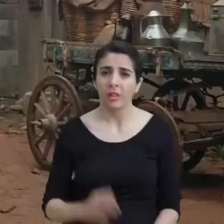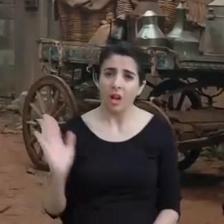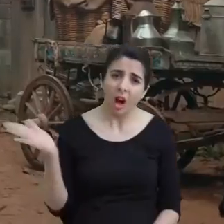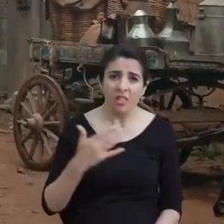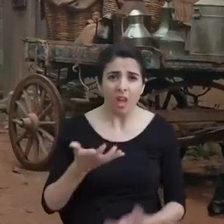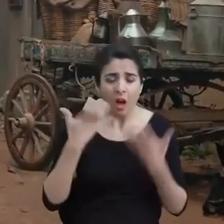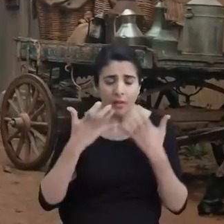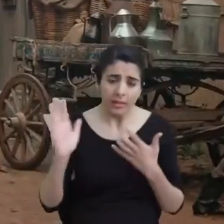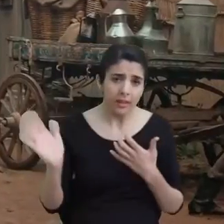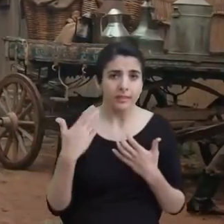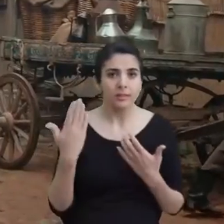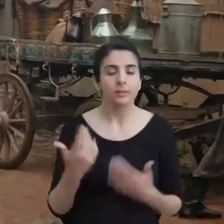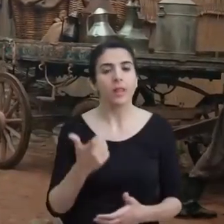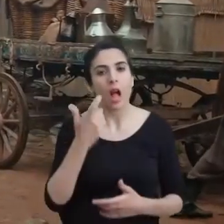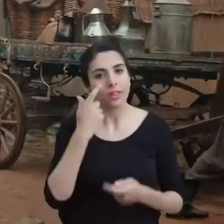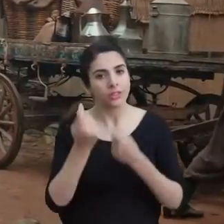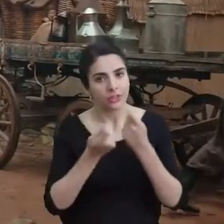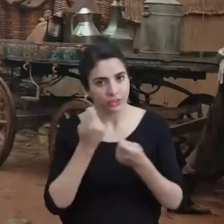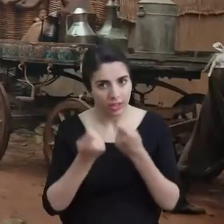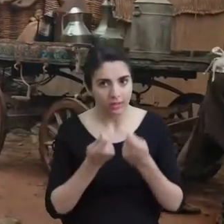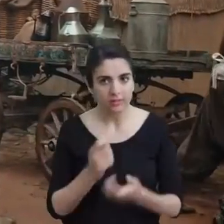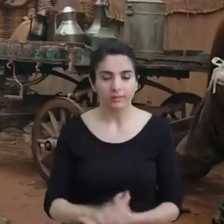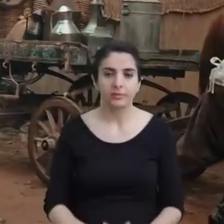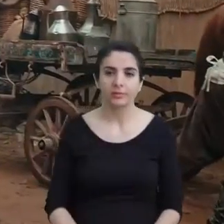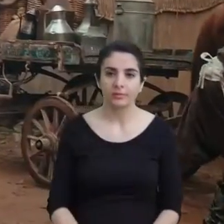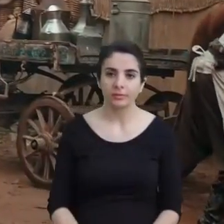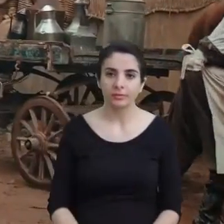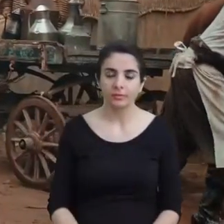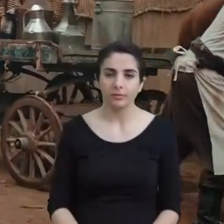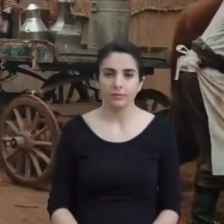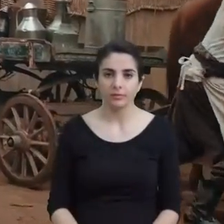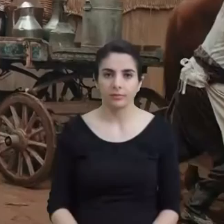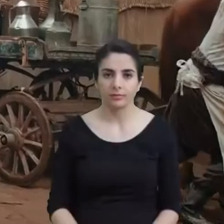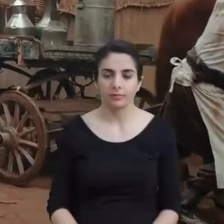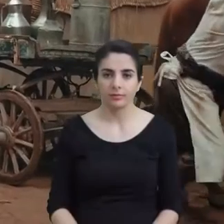Yürü be hayvan, yürü! Hayırlı işler. Yürü. Allah razı olsun kadı